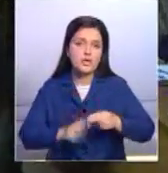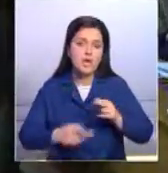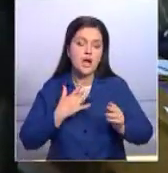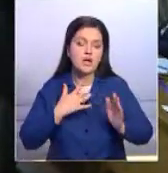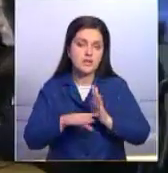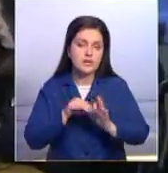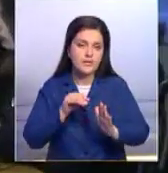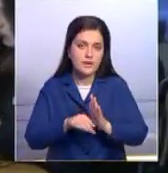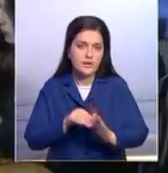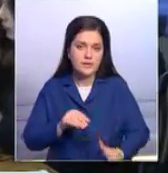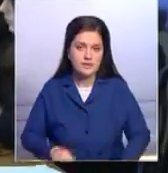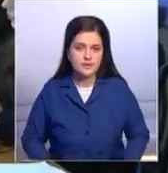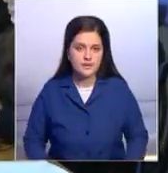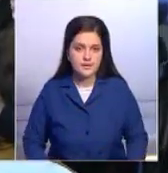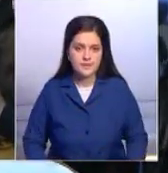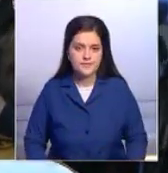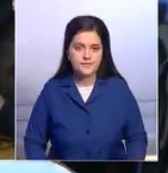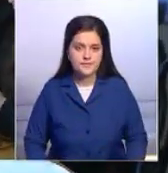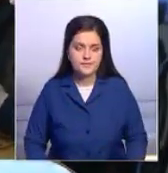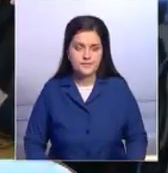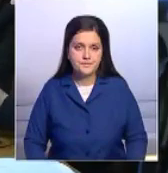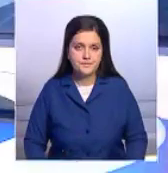окончания голосования.